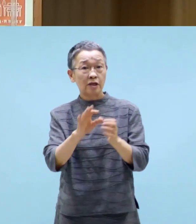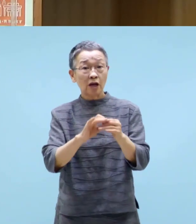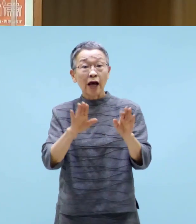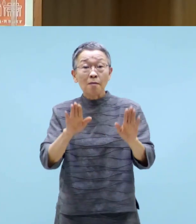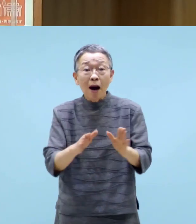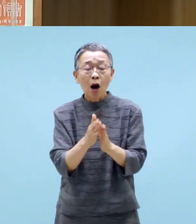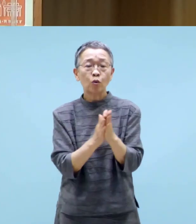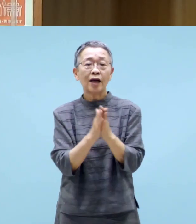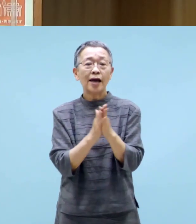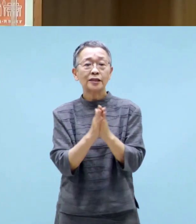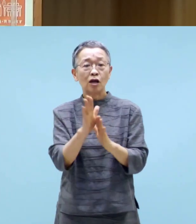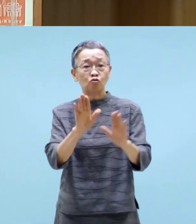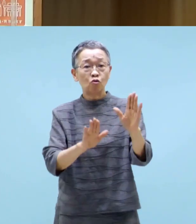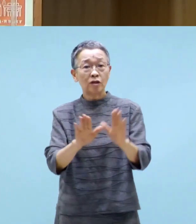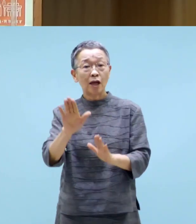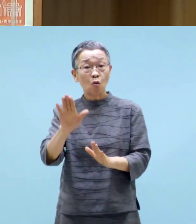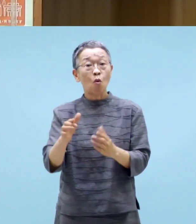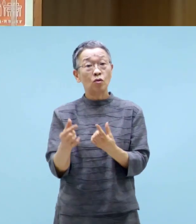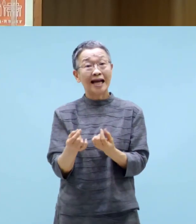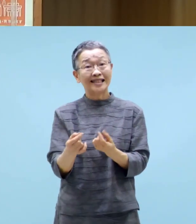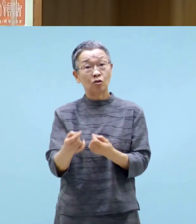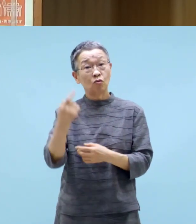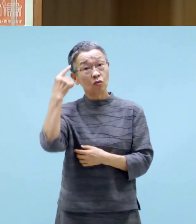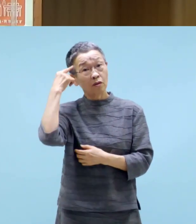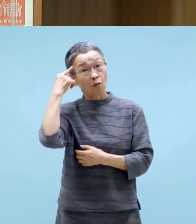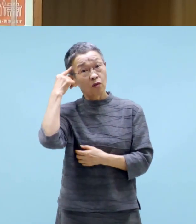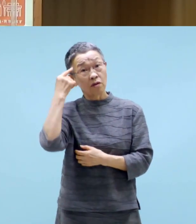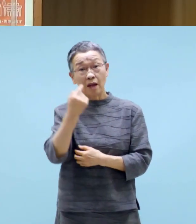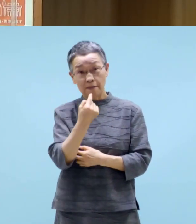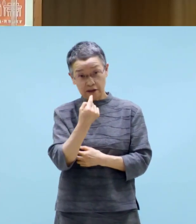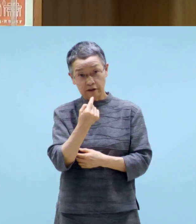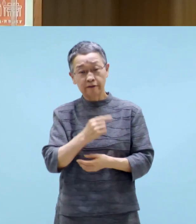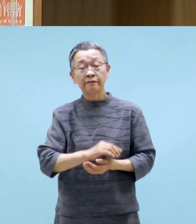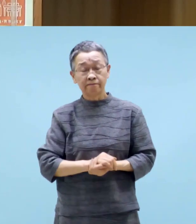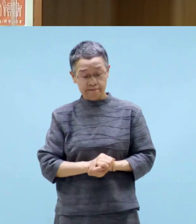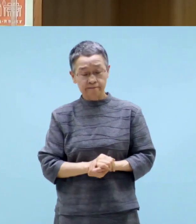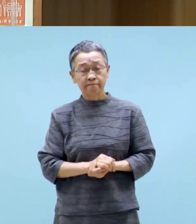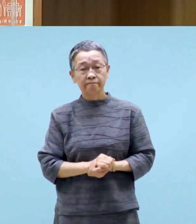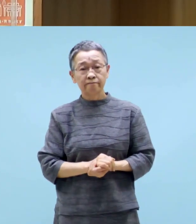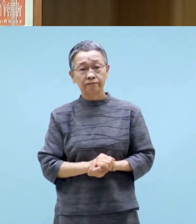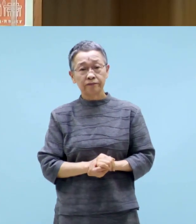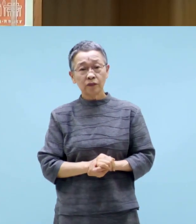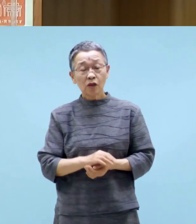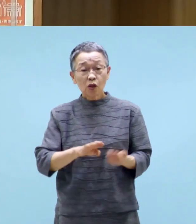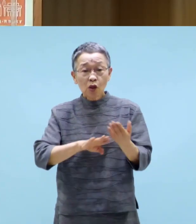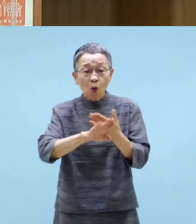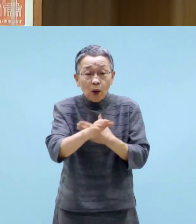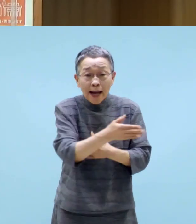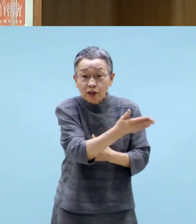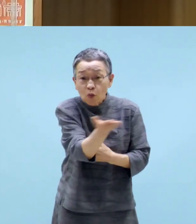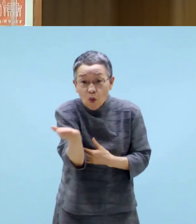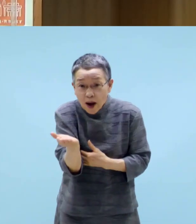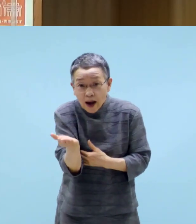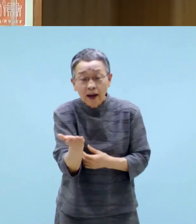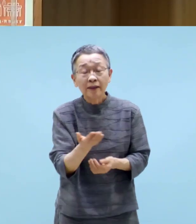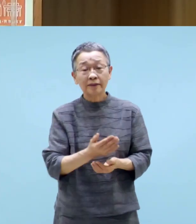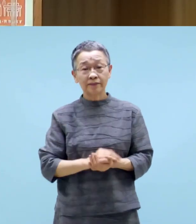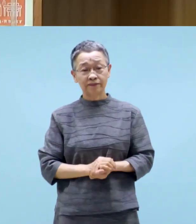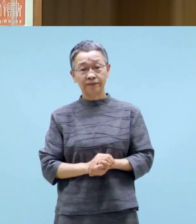いしているということだと思っています。 よろしいでしょうか。他にご質問ございますか。前の方。